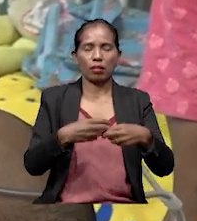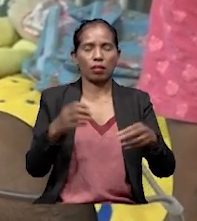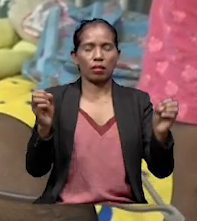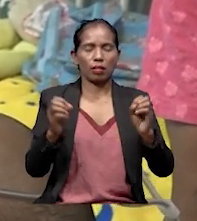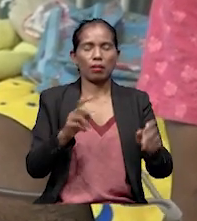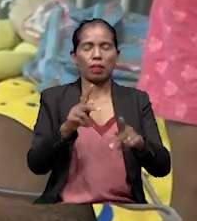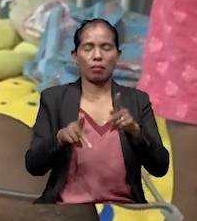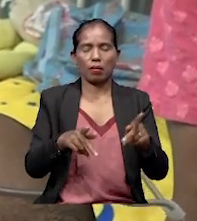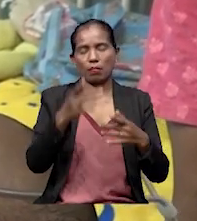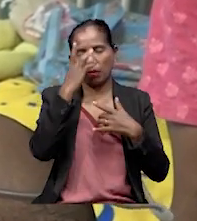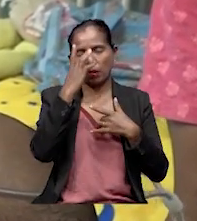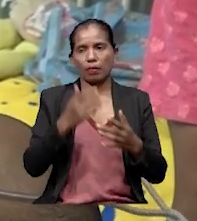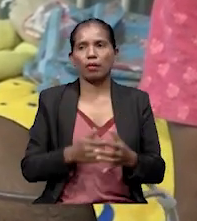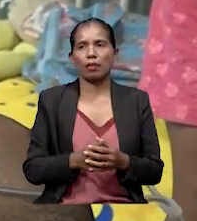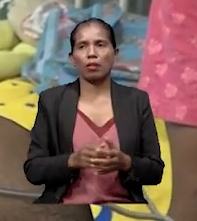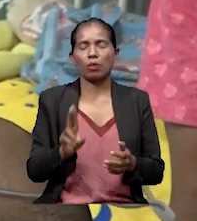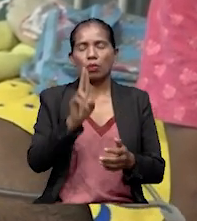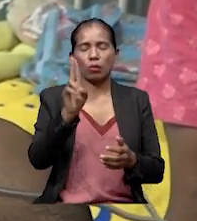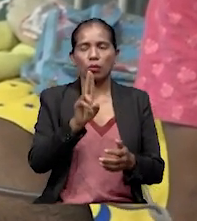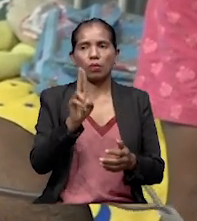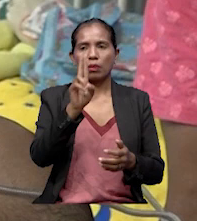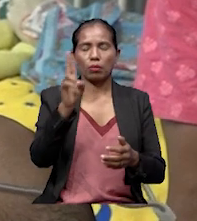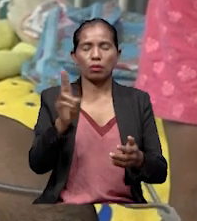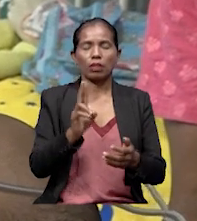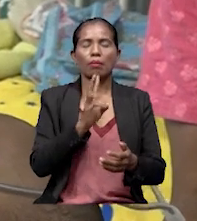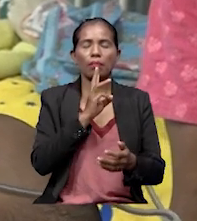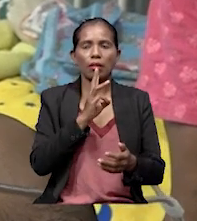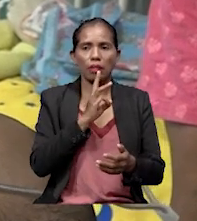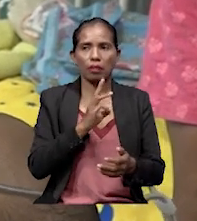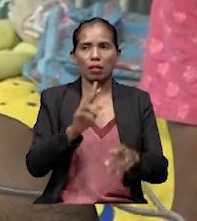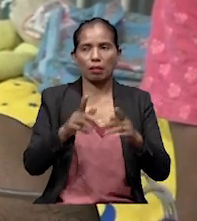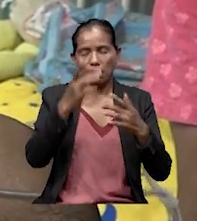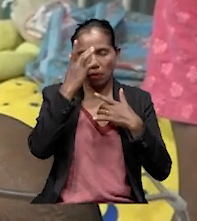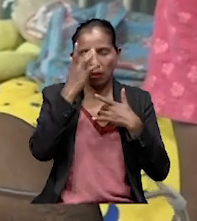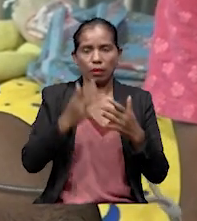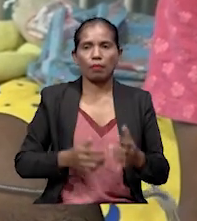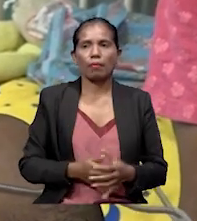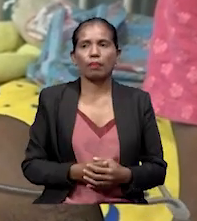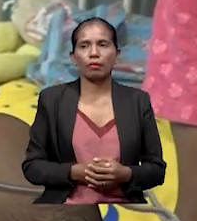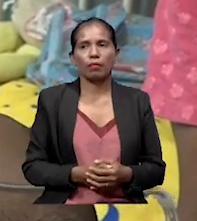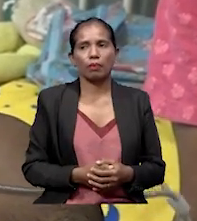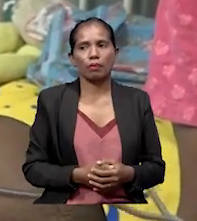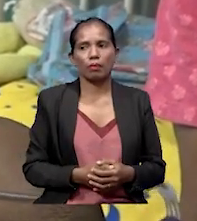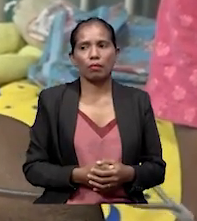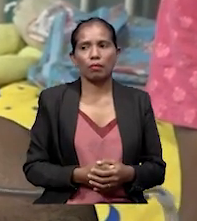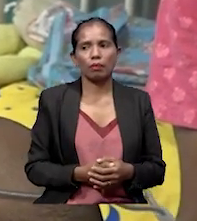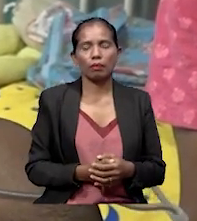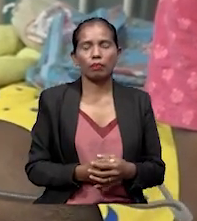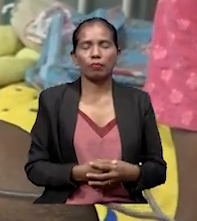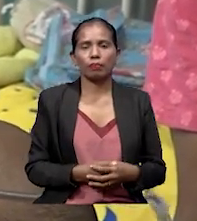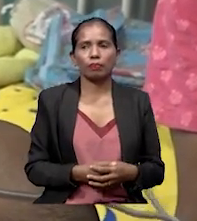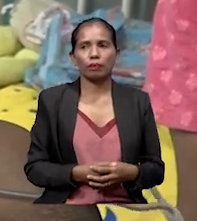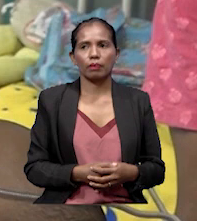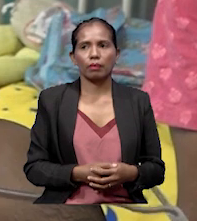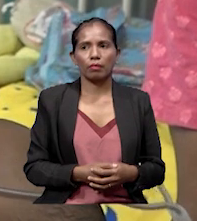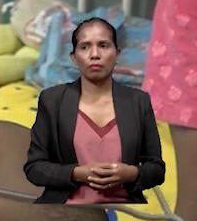pasien ni lah. Sing, uja be aqua ni mah pasien dia, ni dia. Kalau